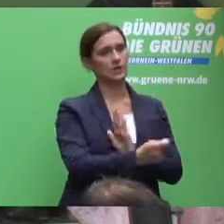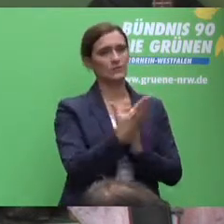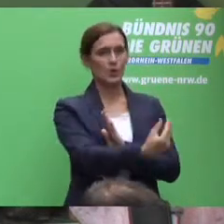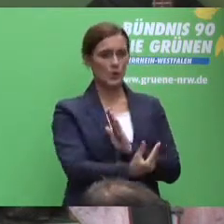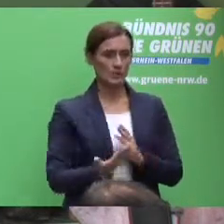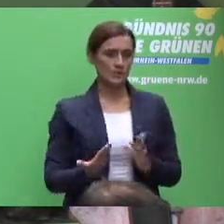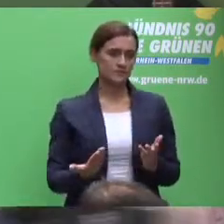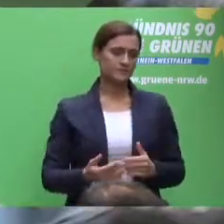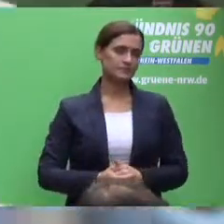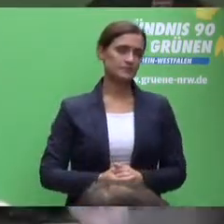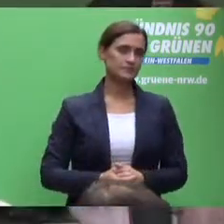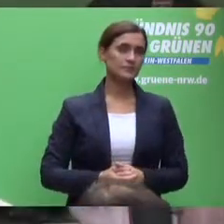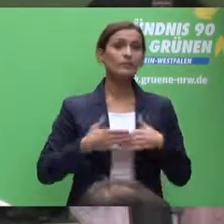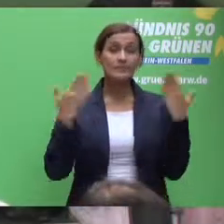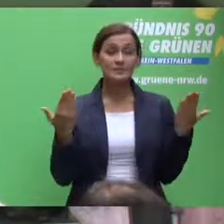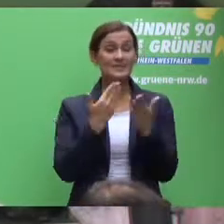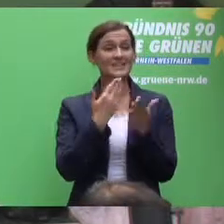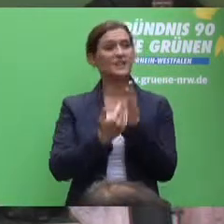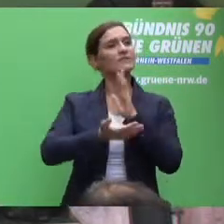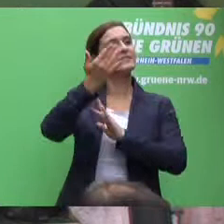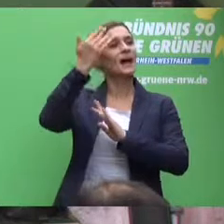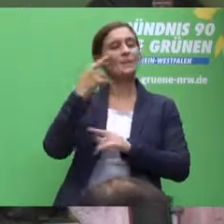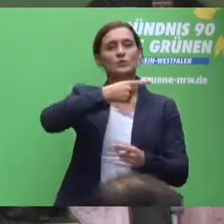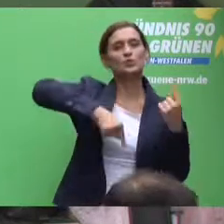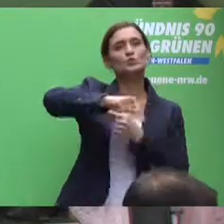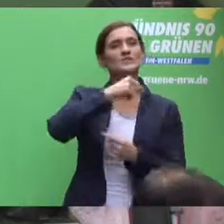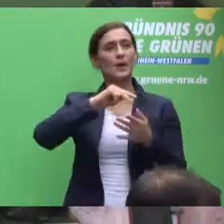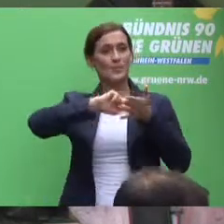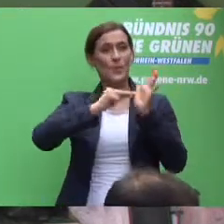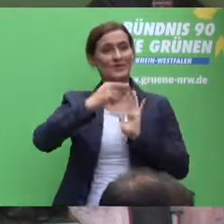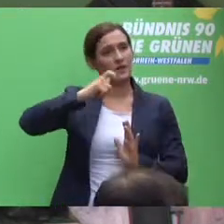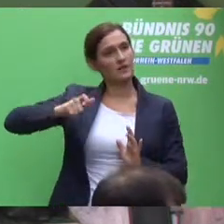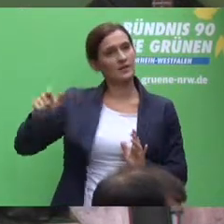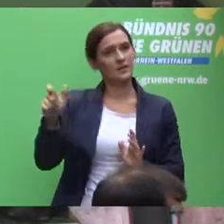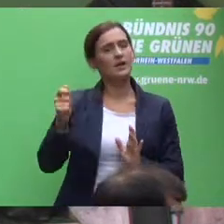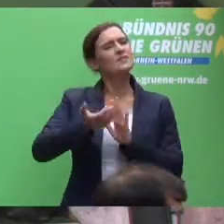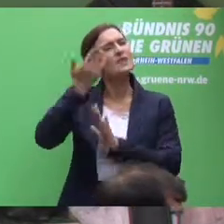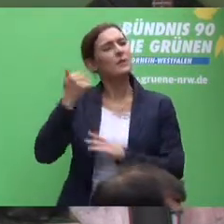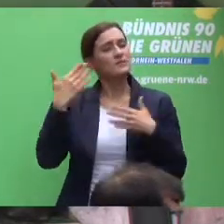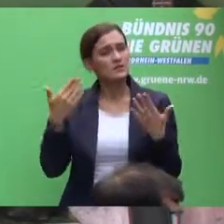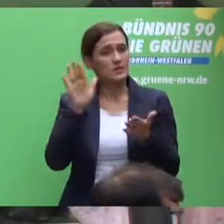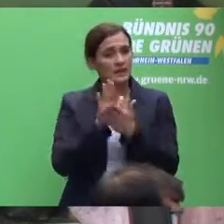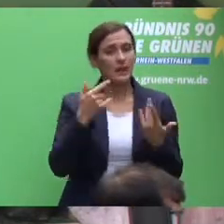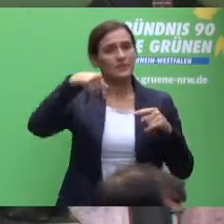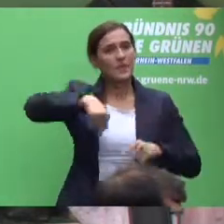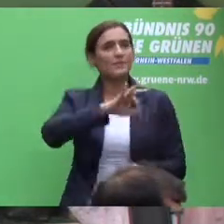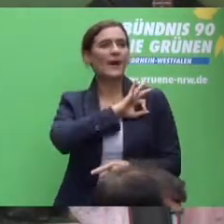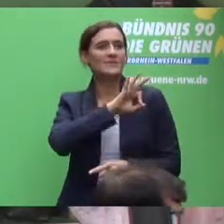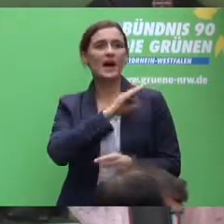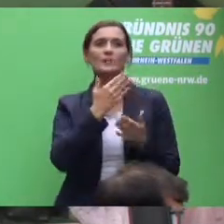Und es war unsere Politik, die am Ende dazu geführt hat, dass in einer